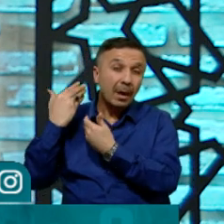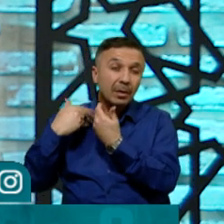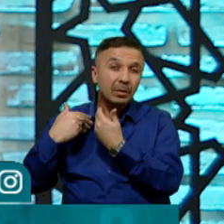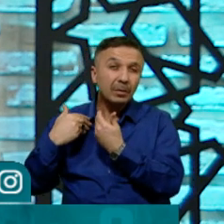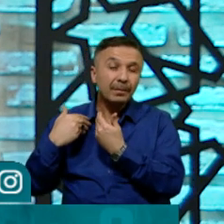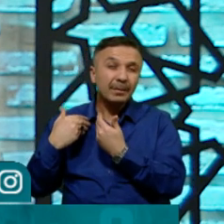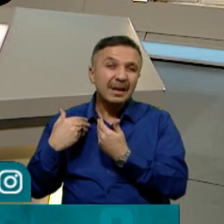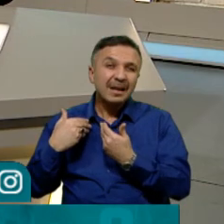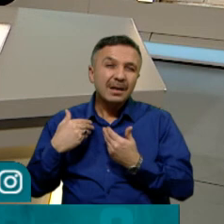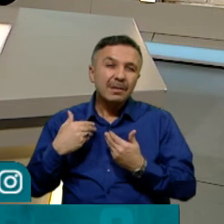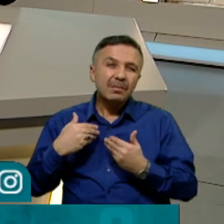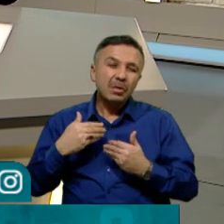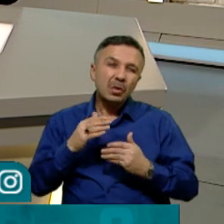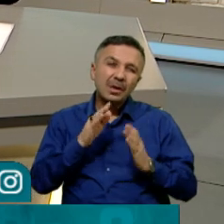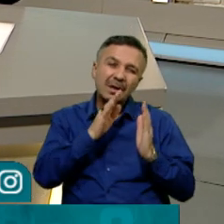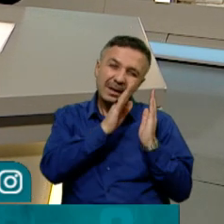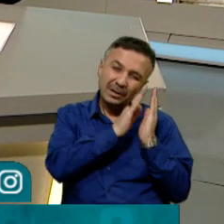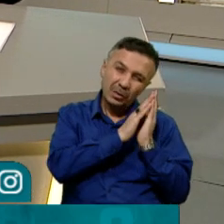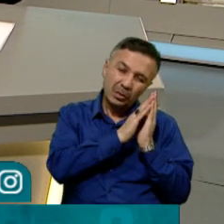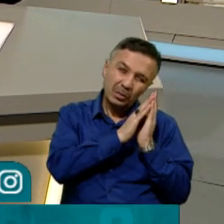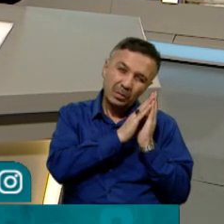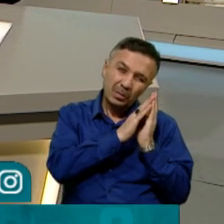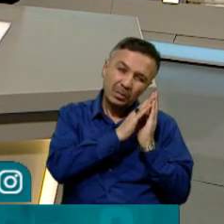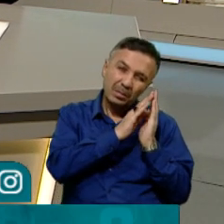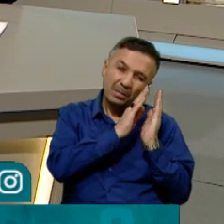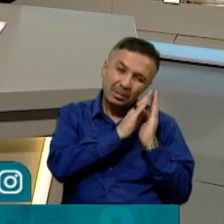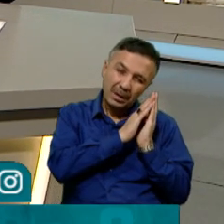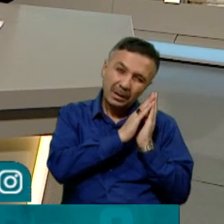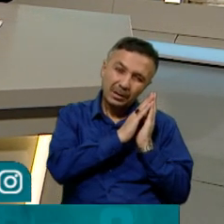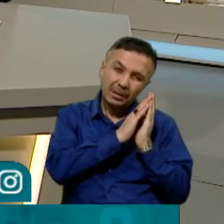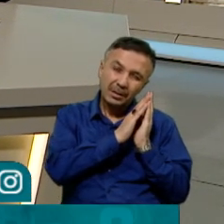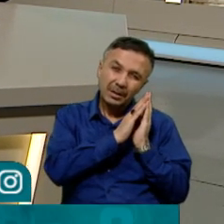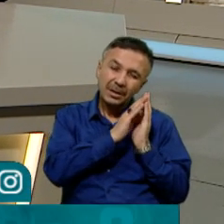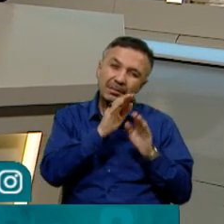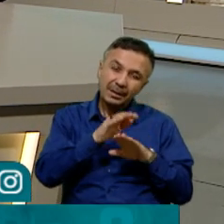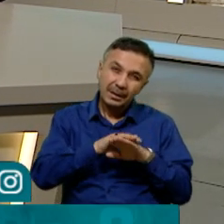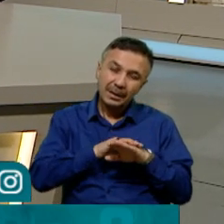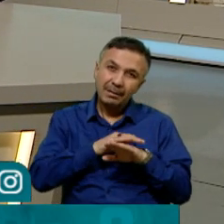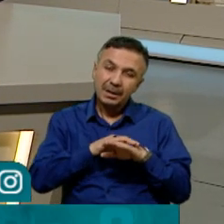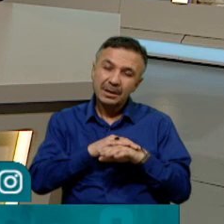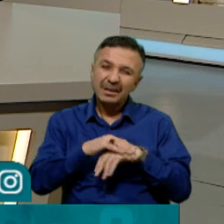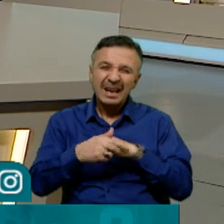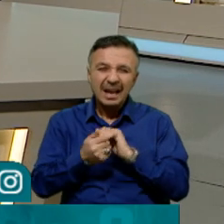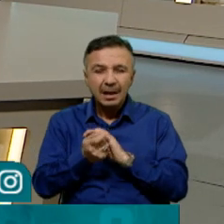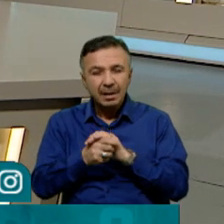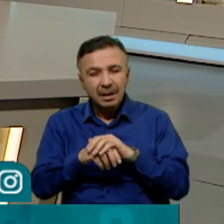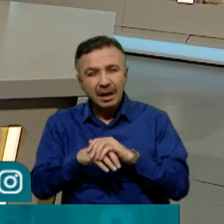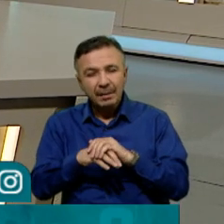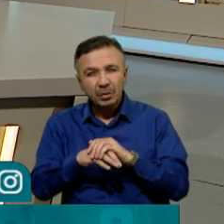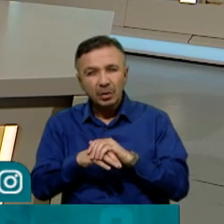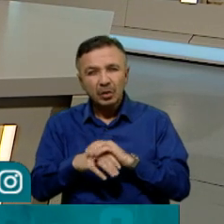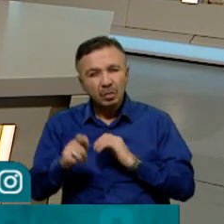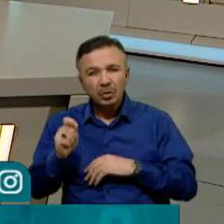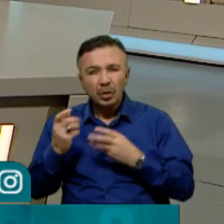şimdi böyle yavaş yavaş yıkamaya gidiyorum zor